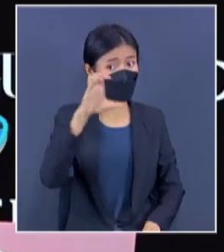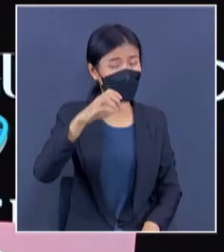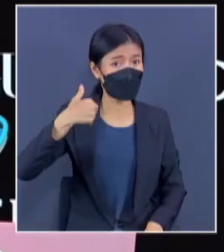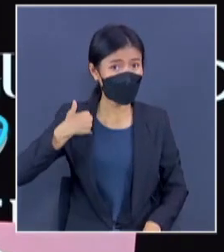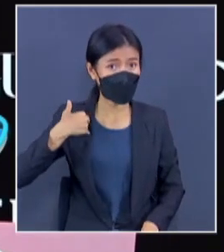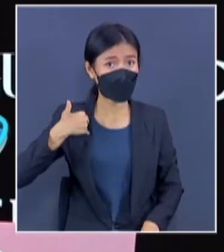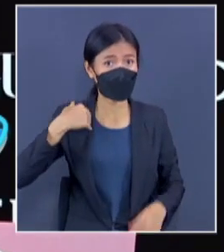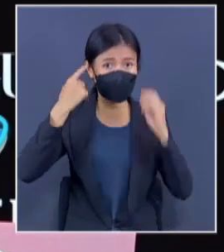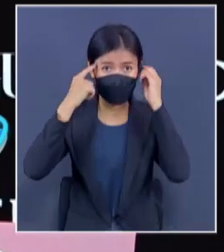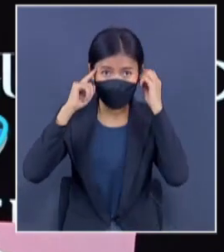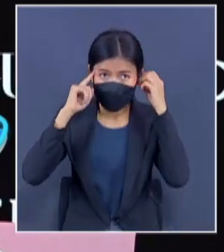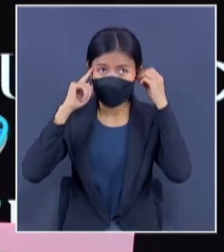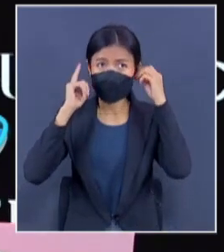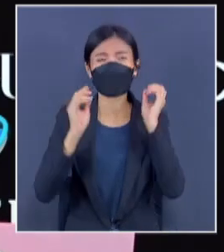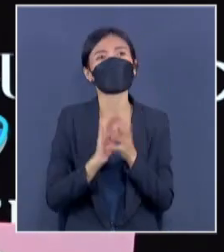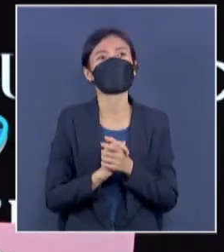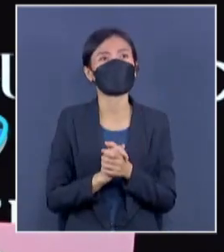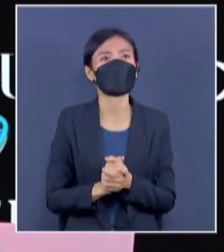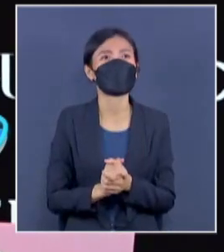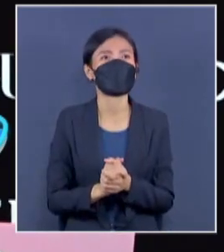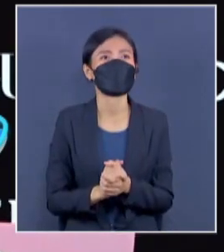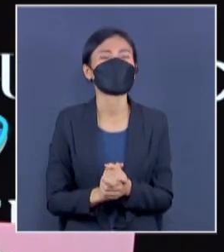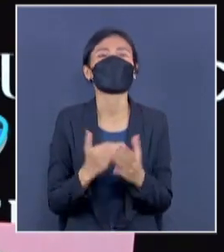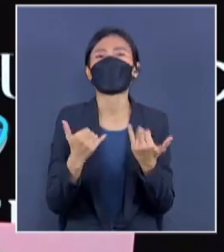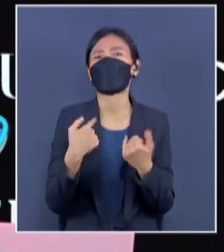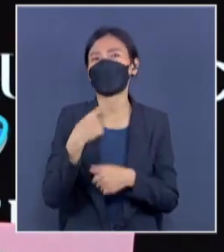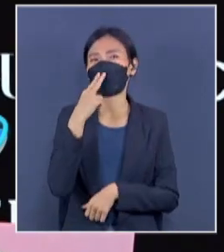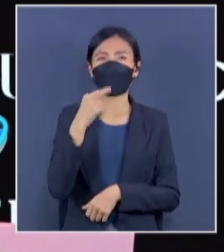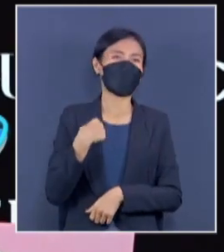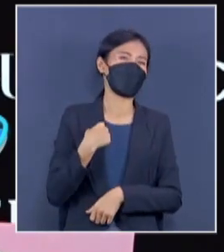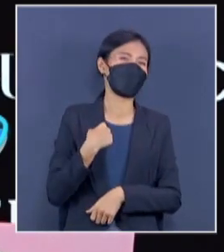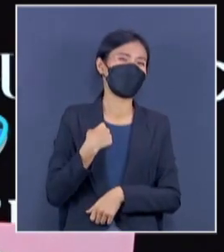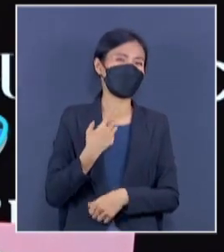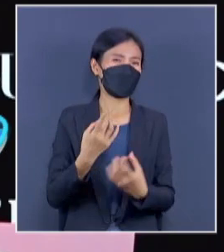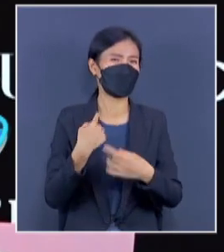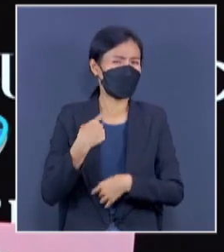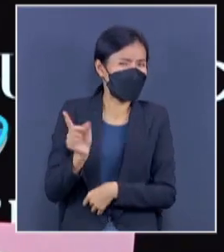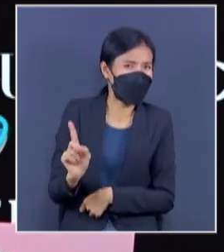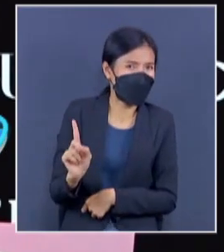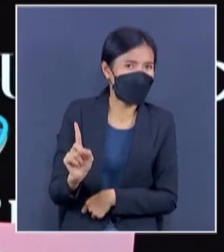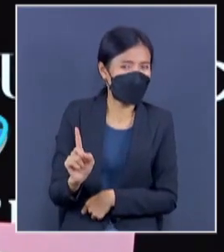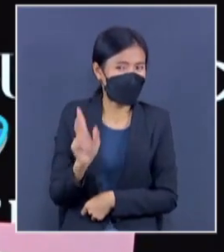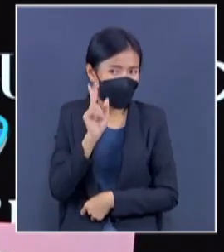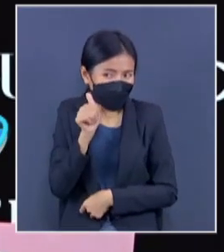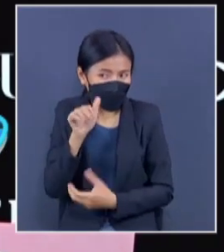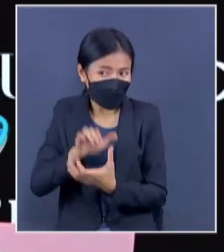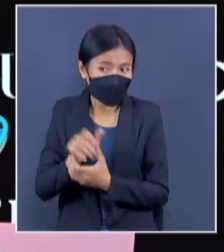ดีๆที่ลงให้ละกันทุกคนบอกยังไงและหลายคนถามว่าข่าวดีหร